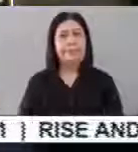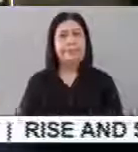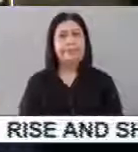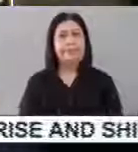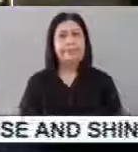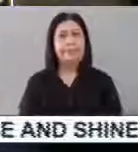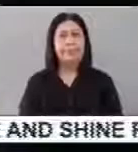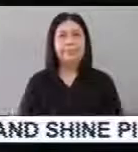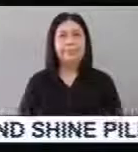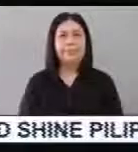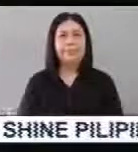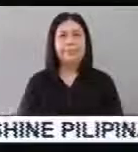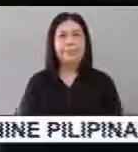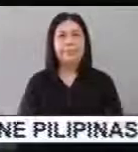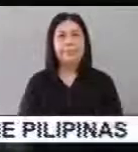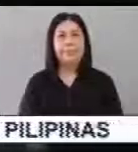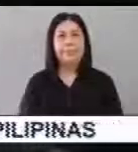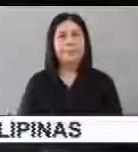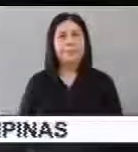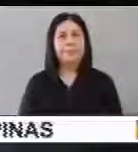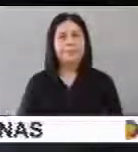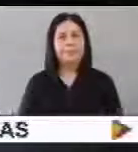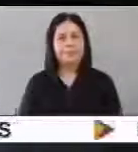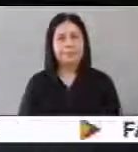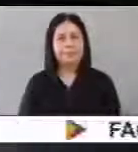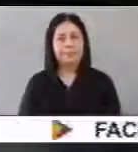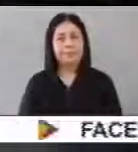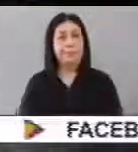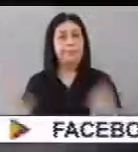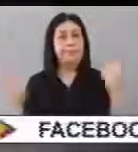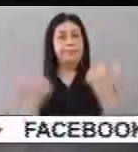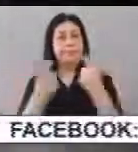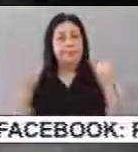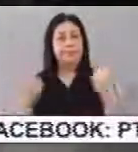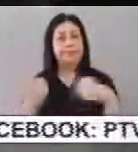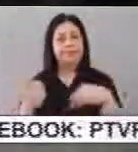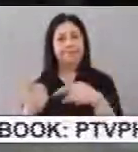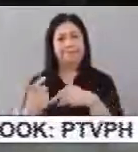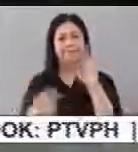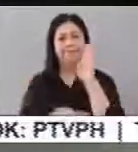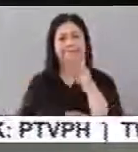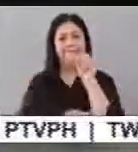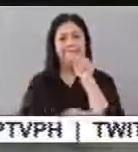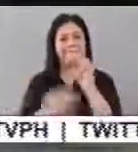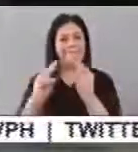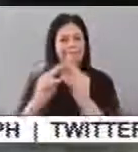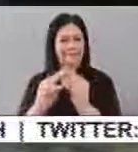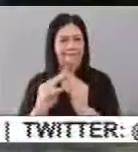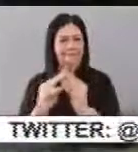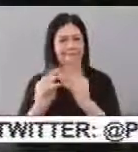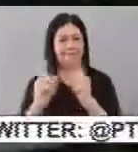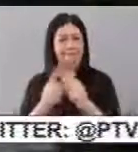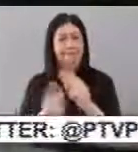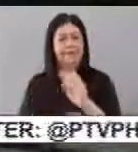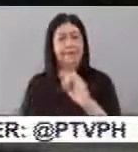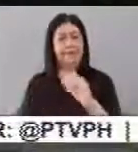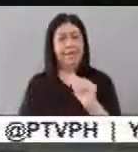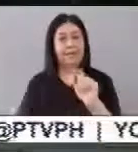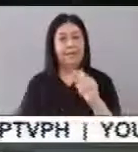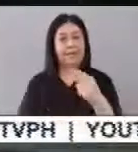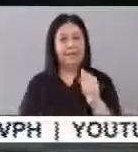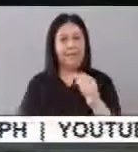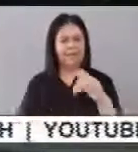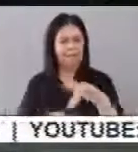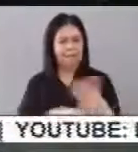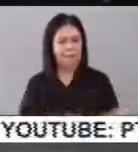ang al-Adha sa Golden Mosque sa Quiapo, Manila. Bandang alas 4 pa lang na madaling araw ay nagsimula